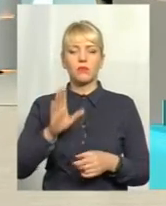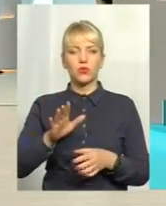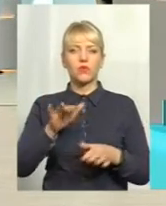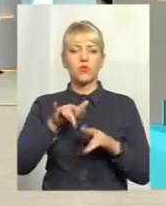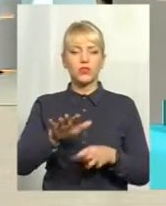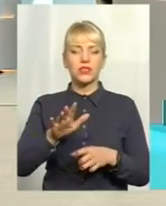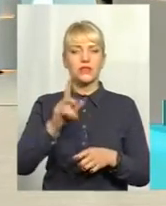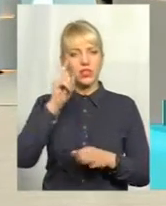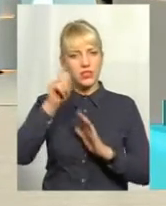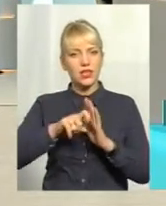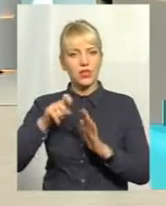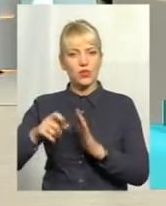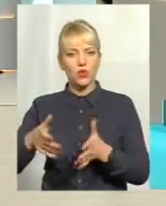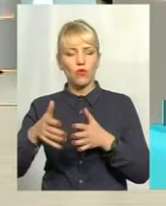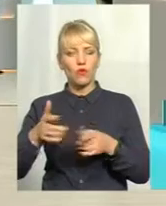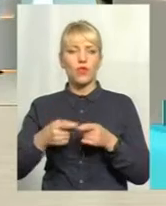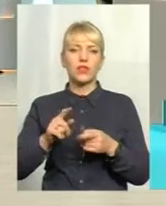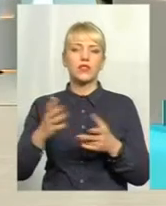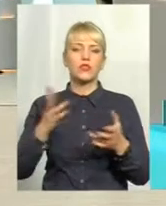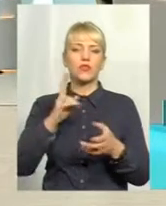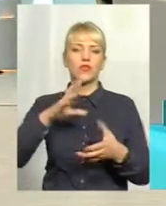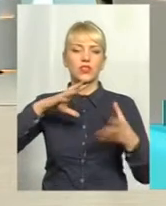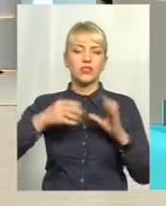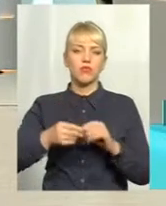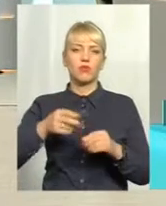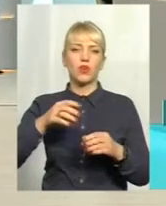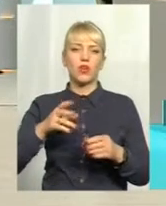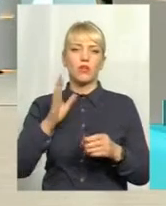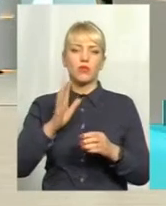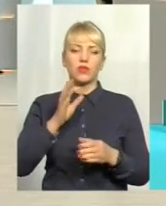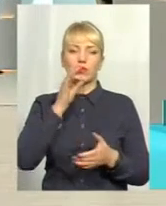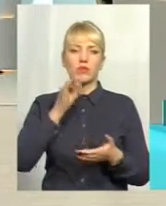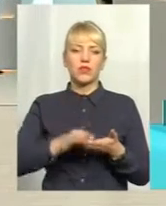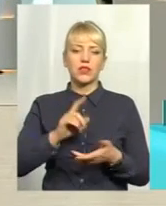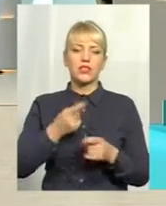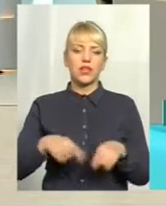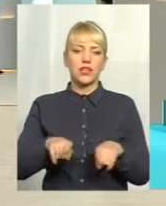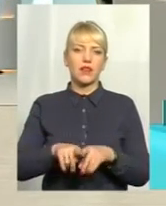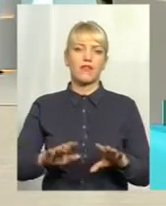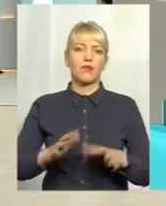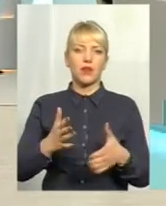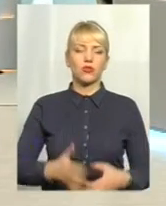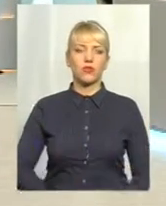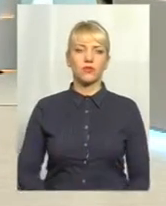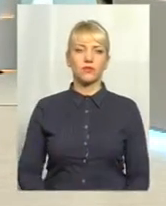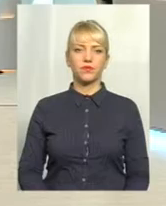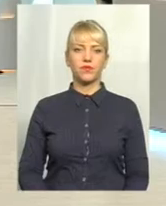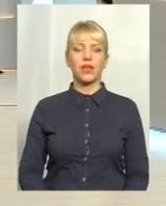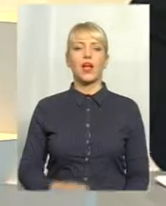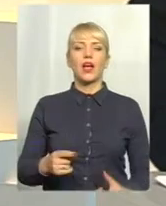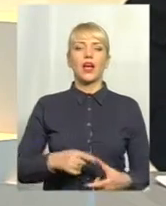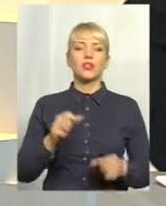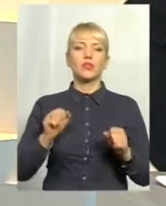процесі з'ясовуватися, хто ж таки в кінцевому результаті має відповідати за цей випадок. Я зрозумів. А чи